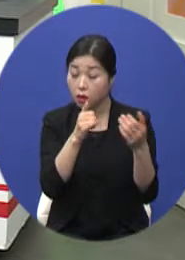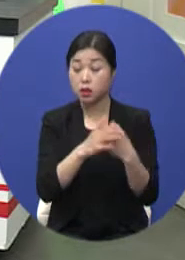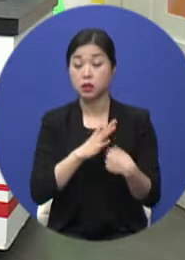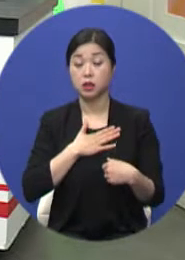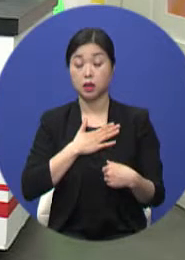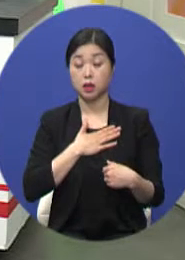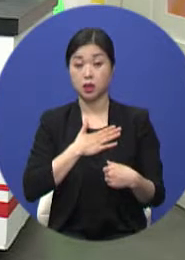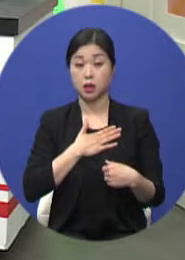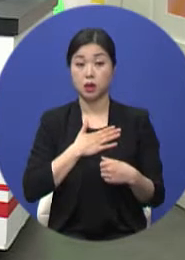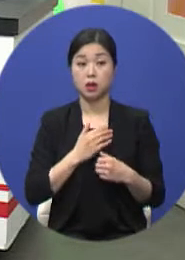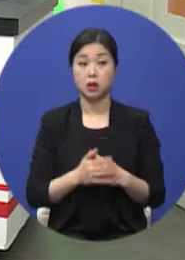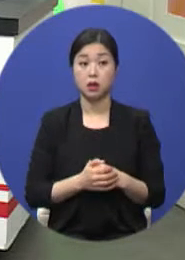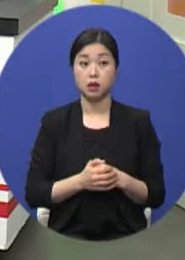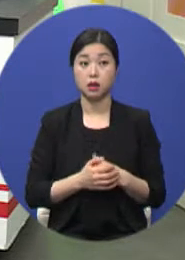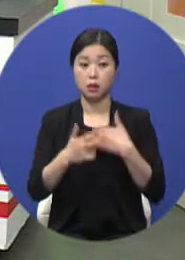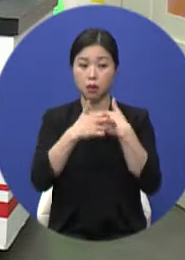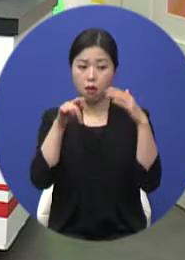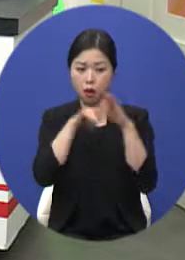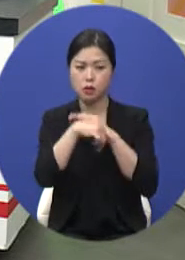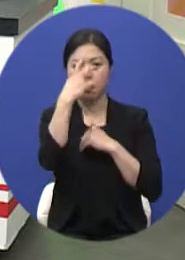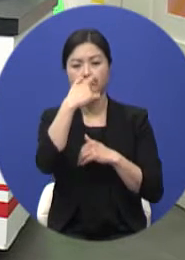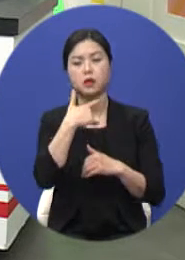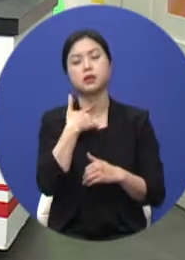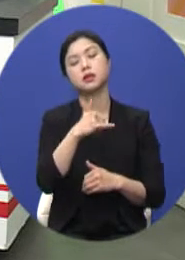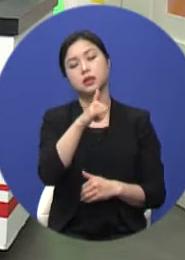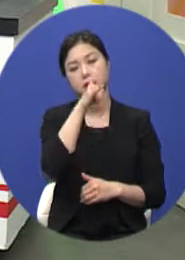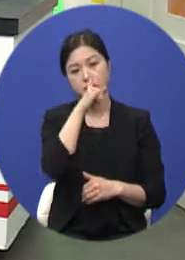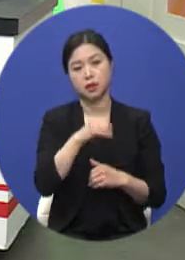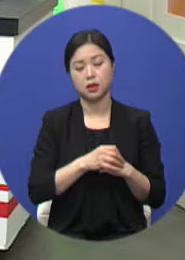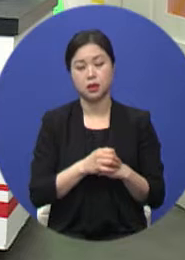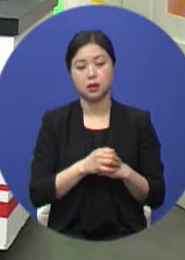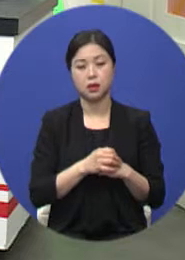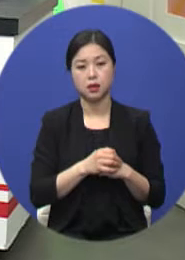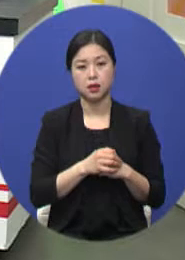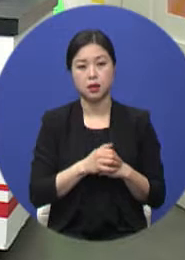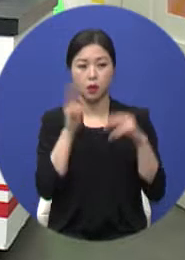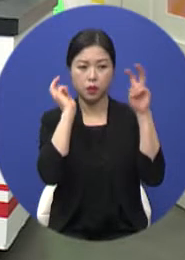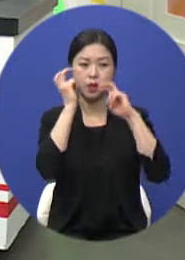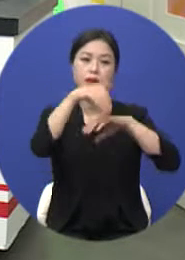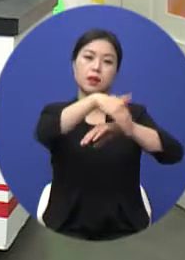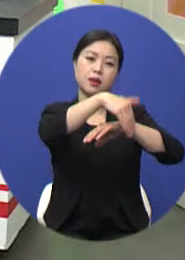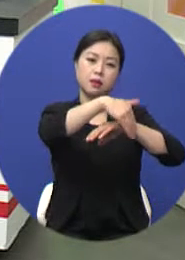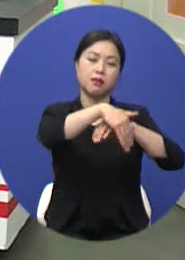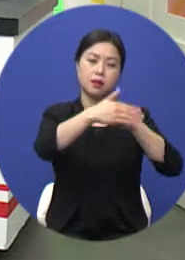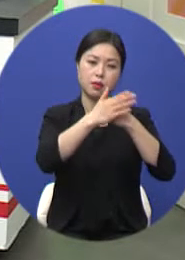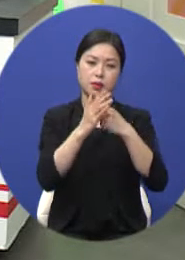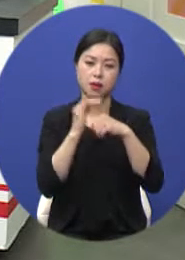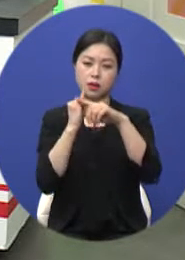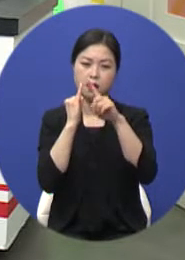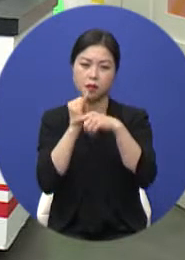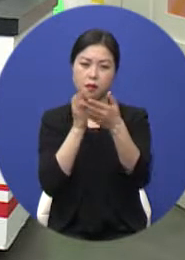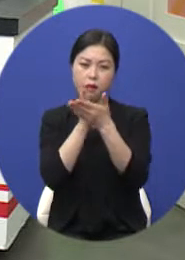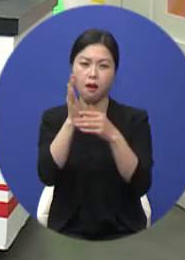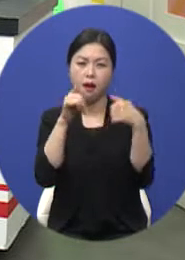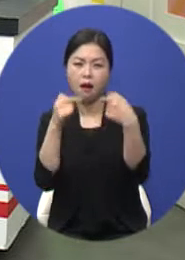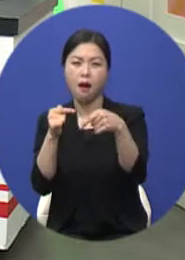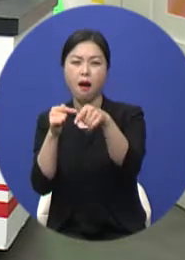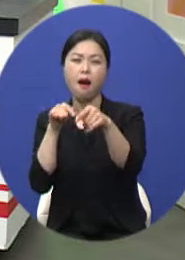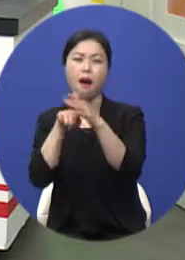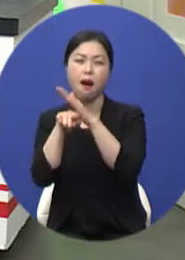한번 검사하긴 했었는데 네. 이게 아무래도 직장을 다니다 보니까 산부인과를 좀 자주 못 가게